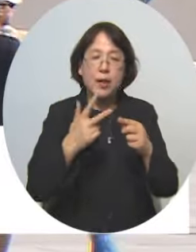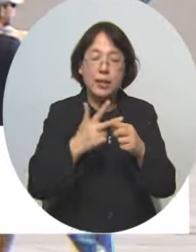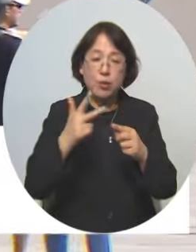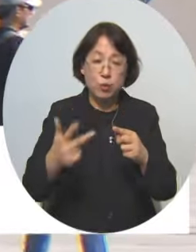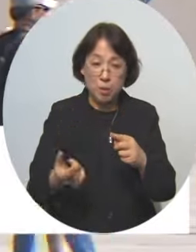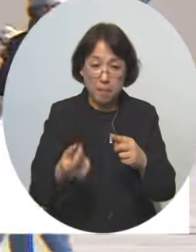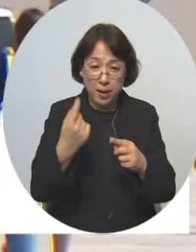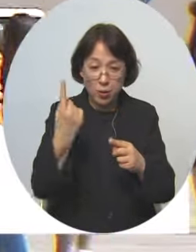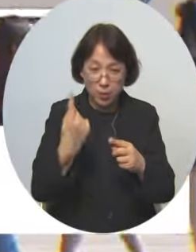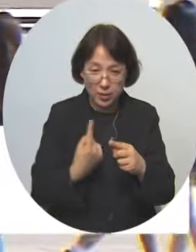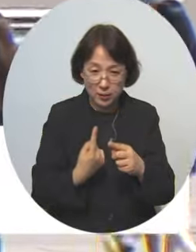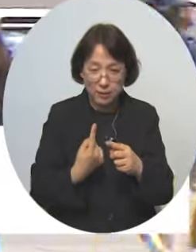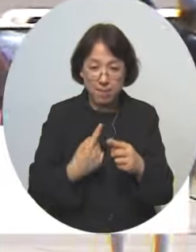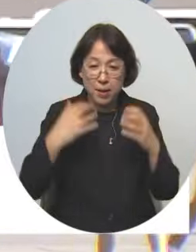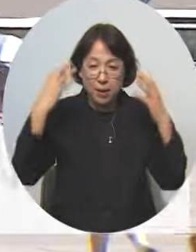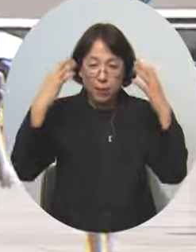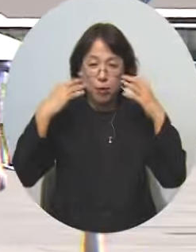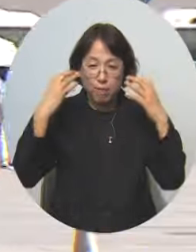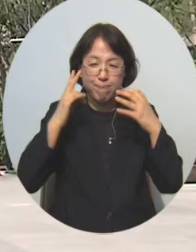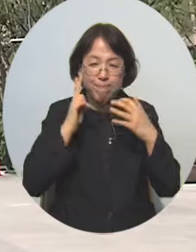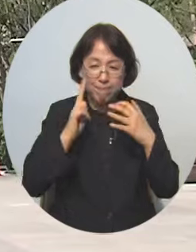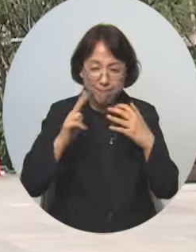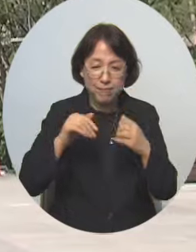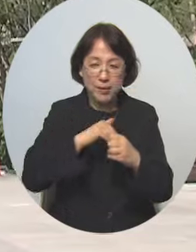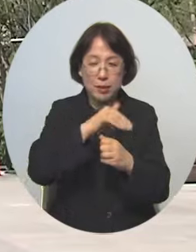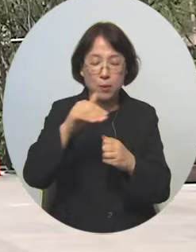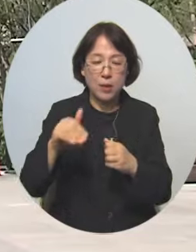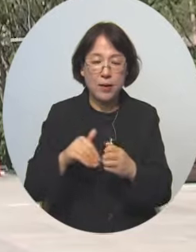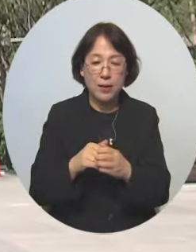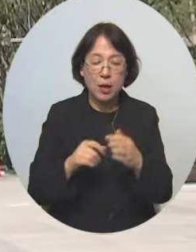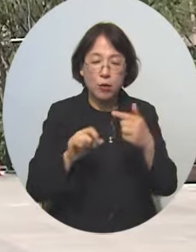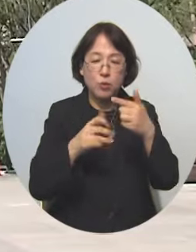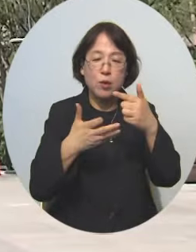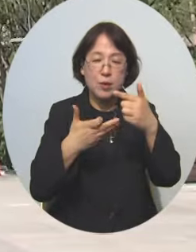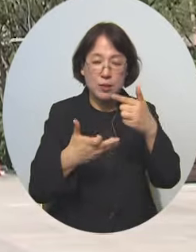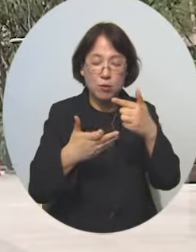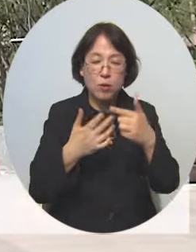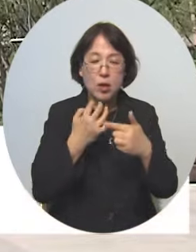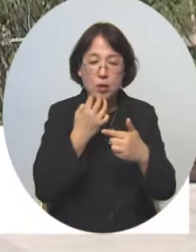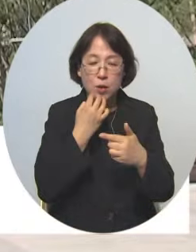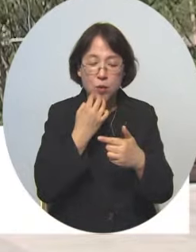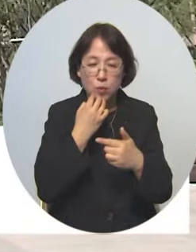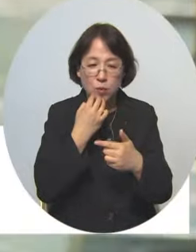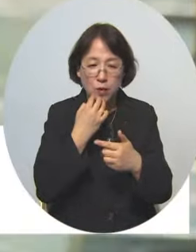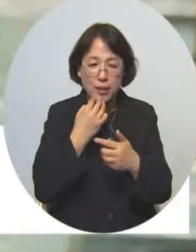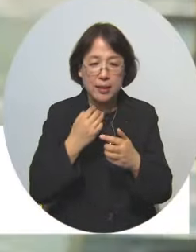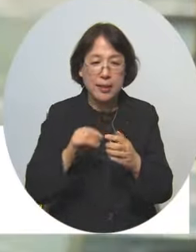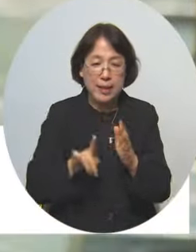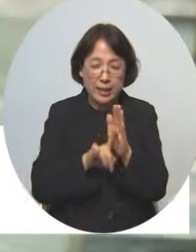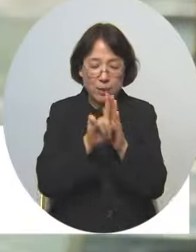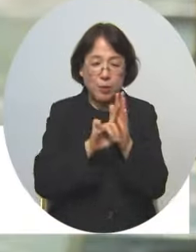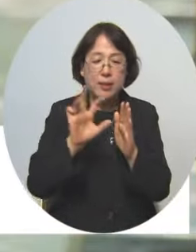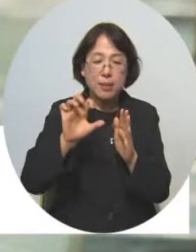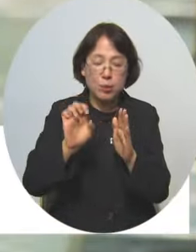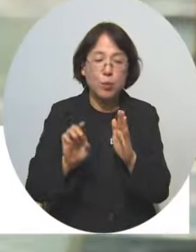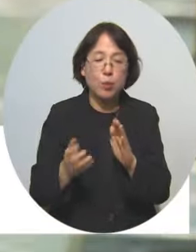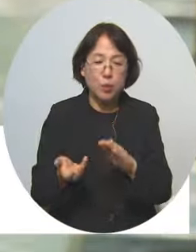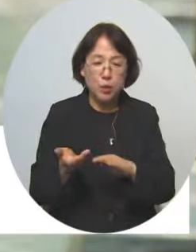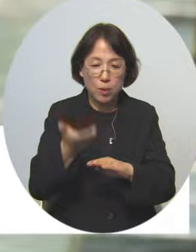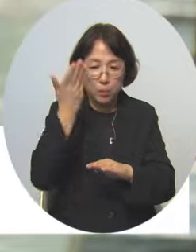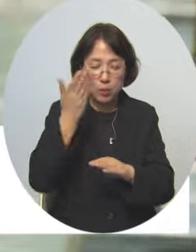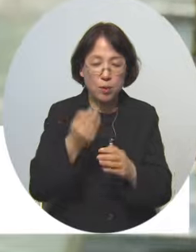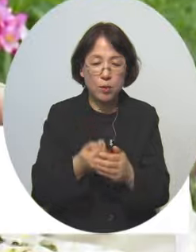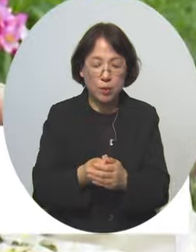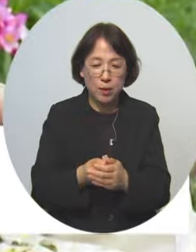빨리 찾아온 더위는 더욱 기세를 올렸습니다. 19일 서울의 낮 기온은 35도를 넘어섰고 전북과 광주, 대구